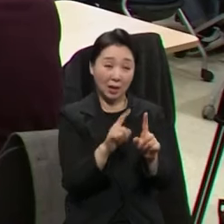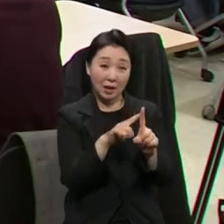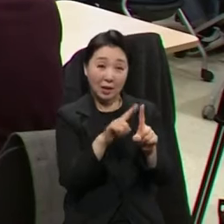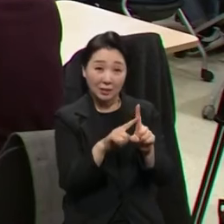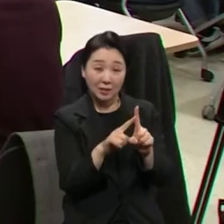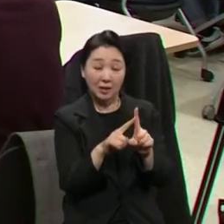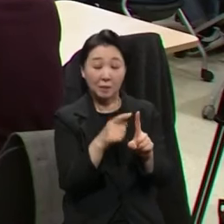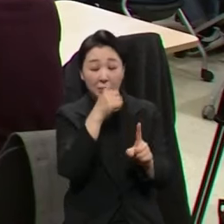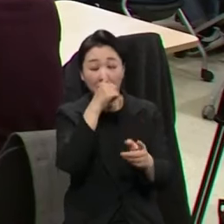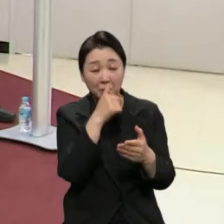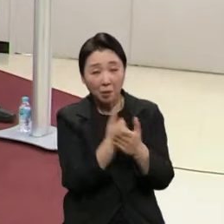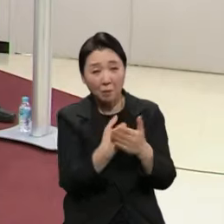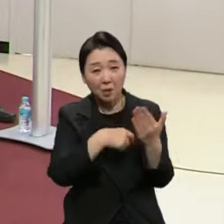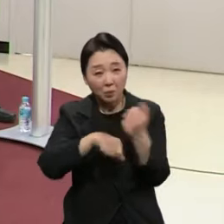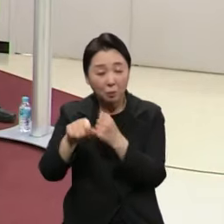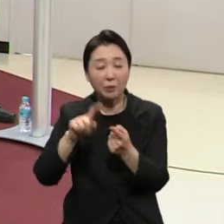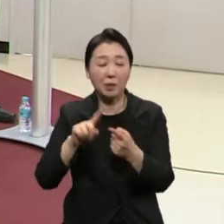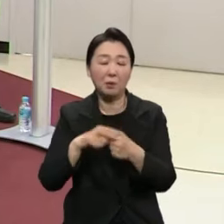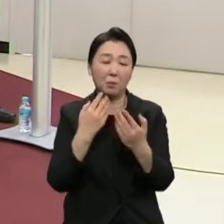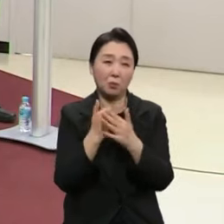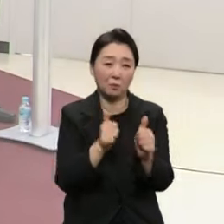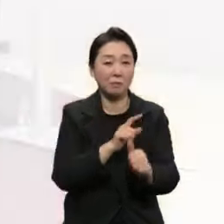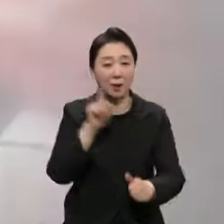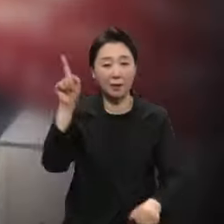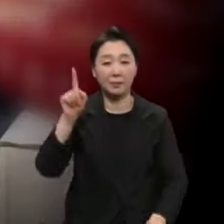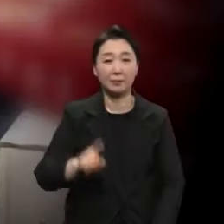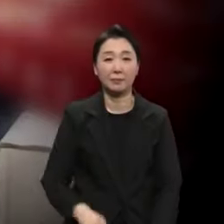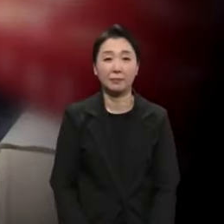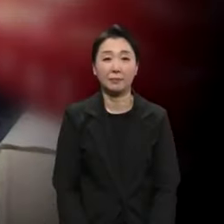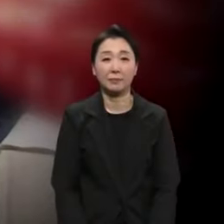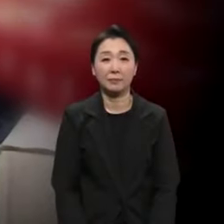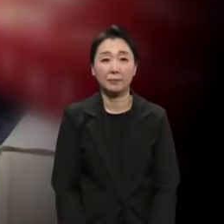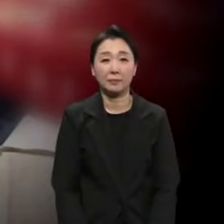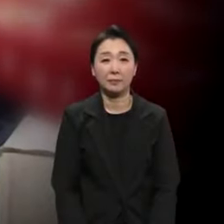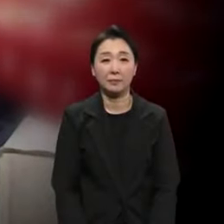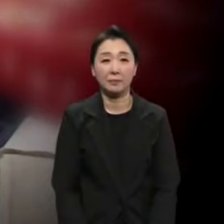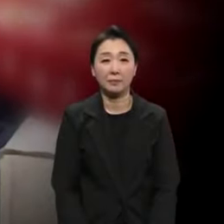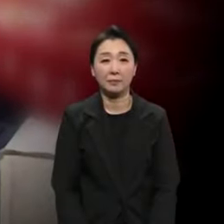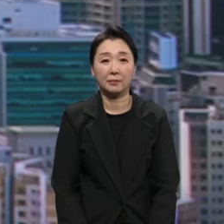혐의로 불구속 기소했습니다. JTBC 이상화입니다.